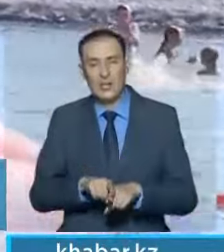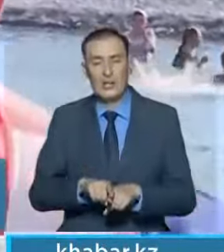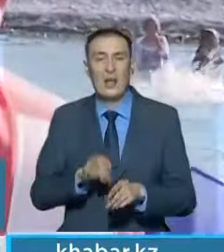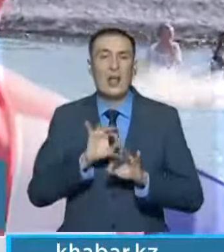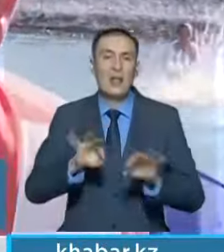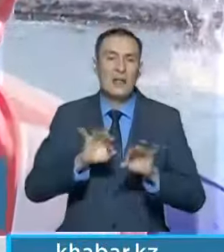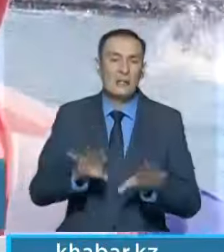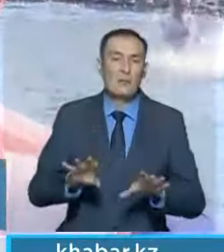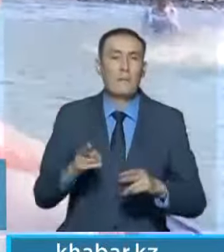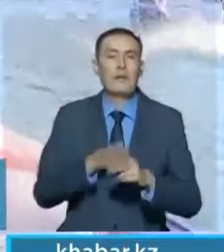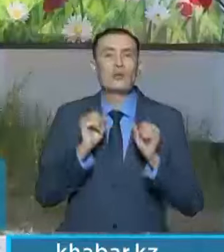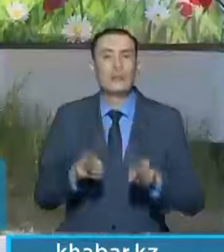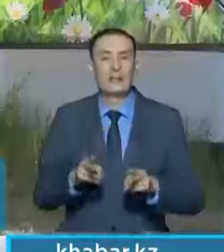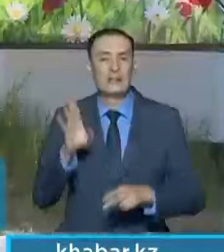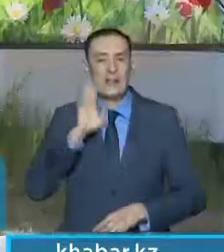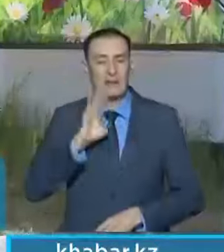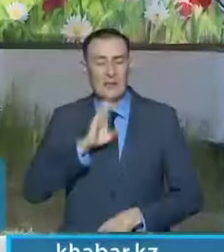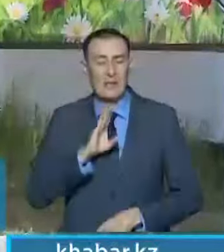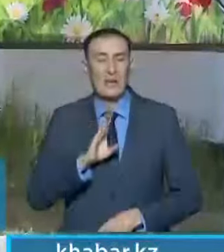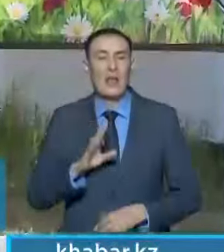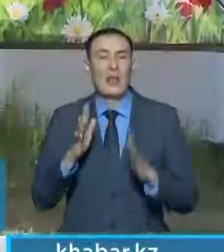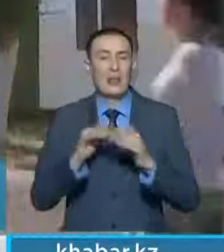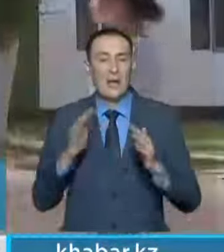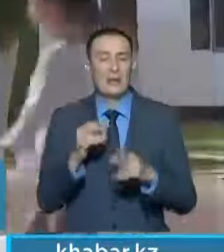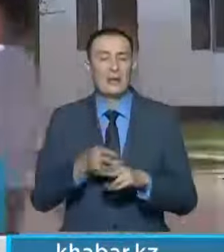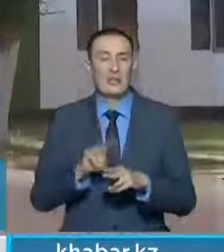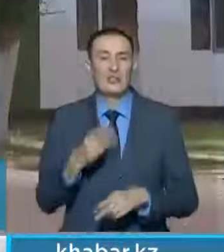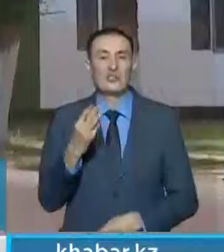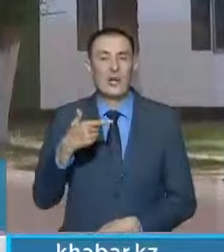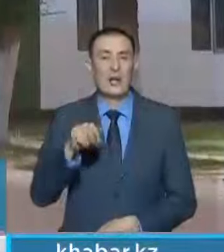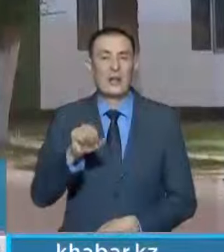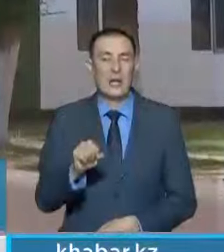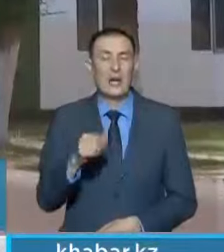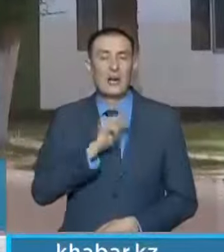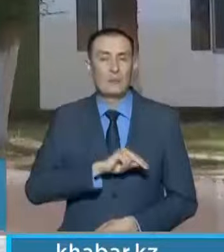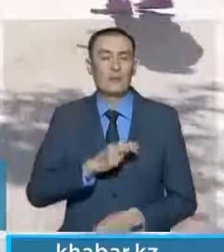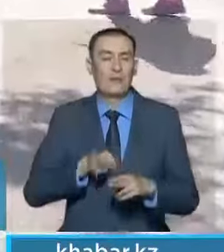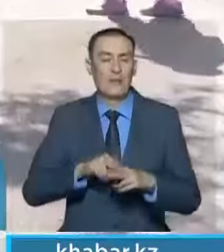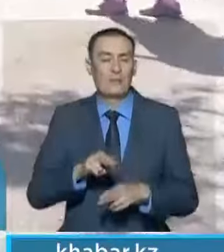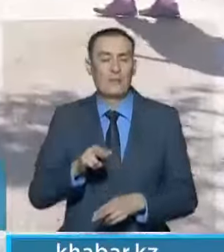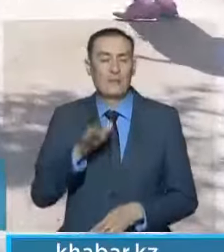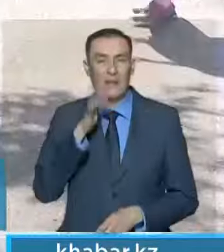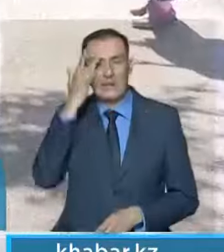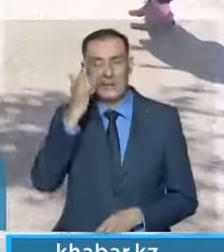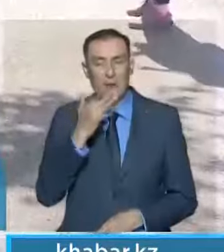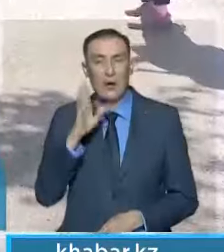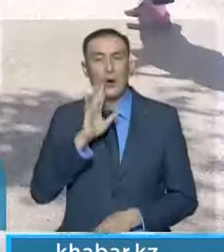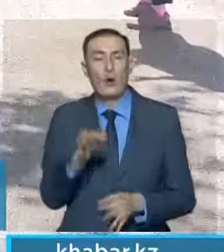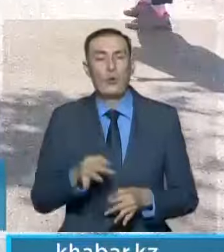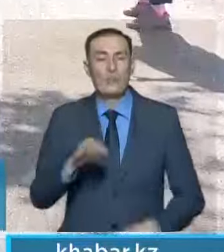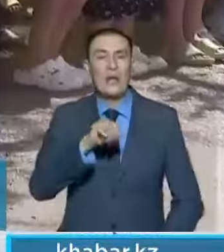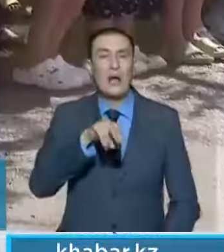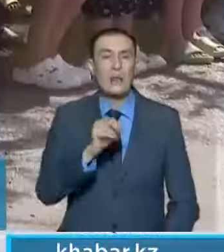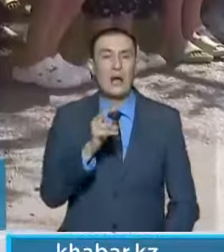лекции по безопасности на воде. Шагала – один из трех лагерей, работающих в этом летнем сезоне на озере Алаколь. Здесь, возле